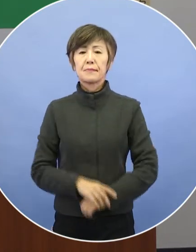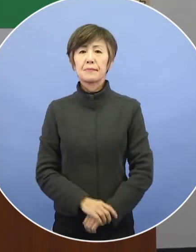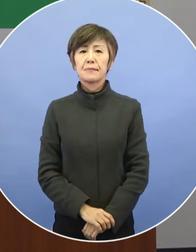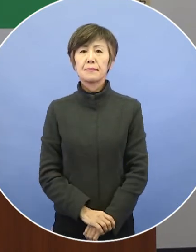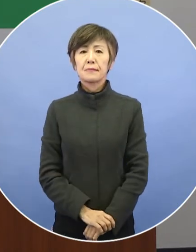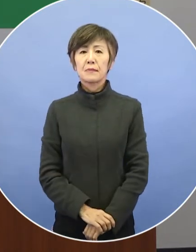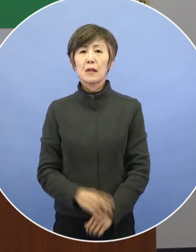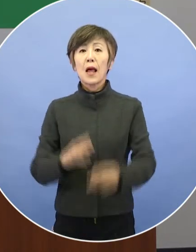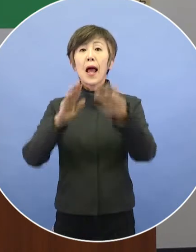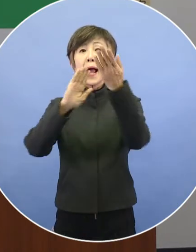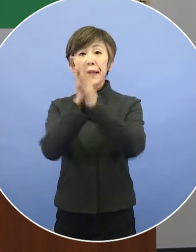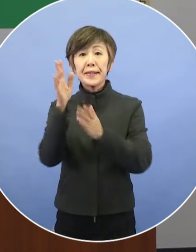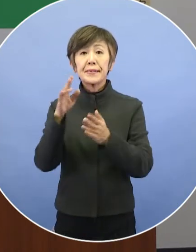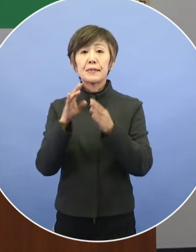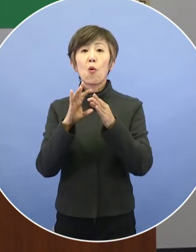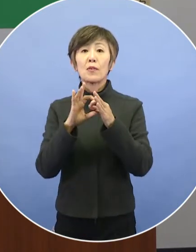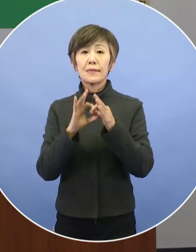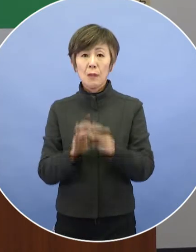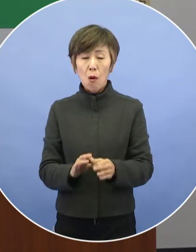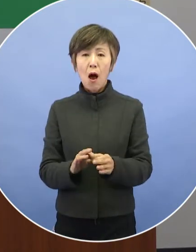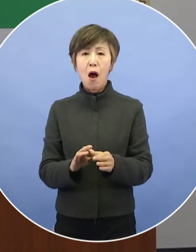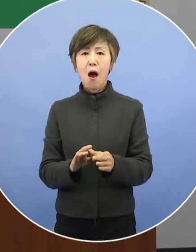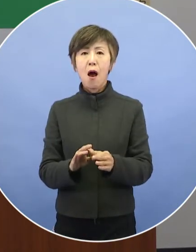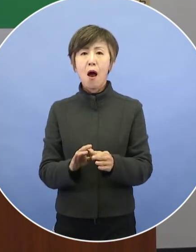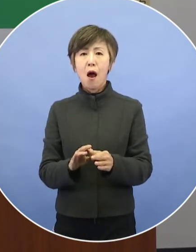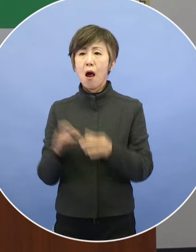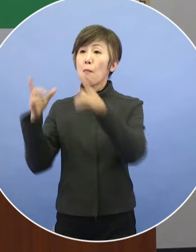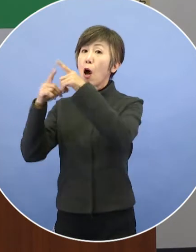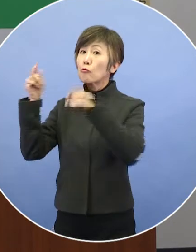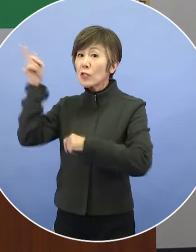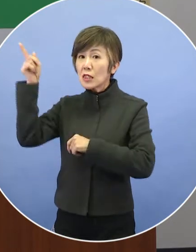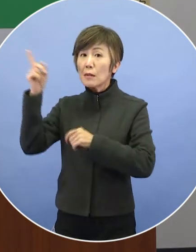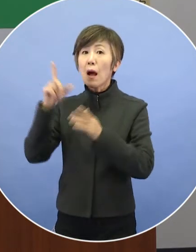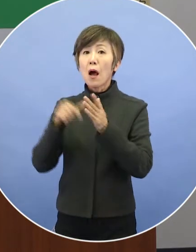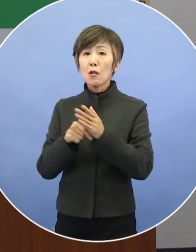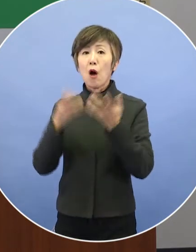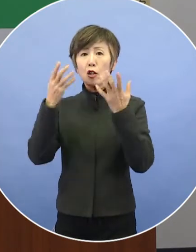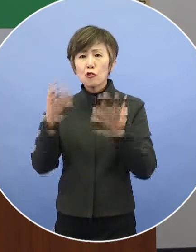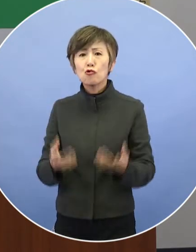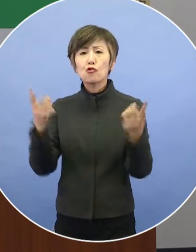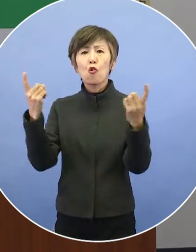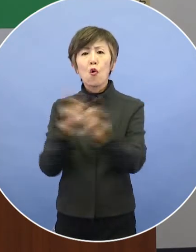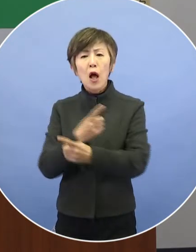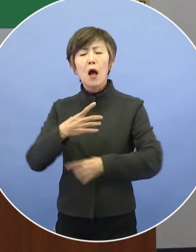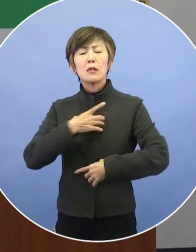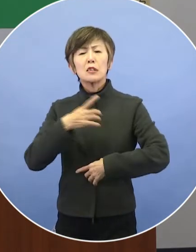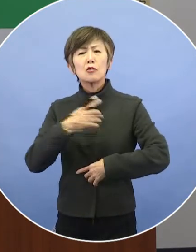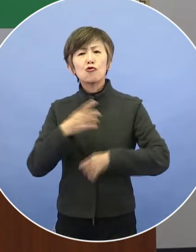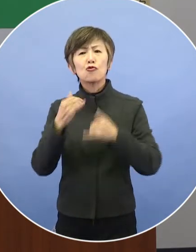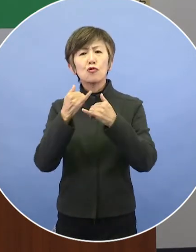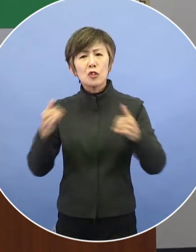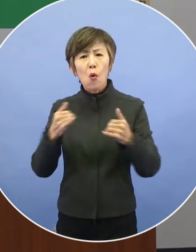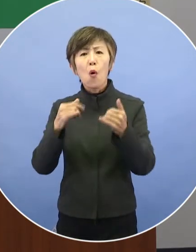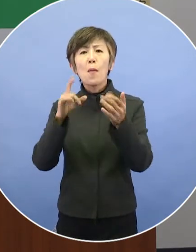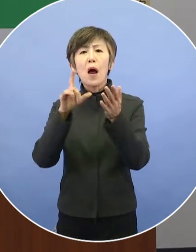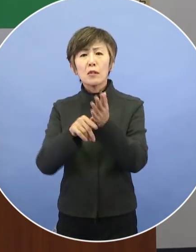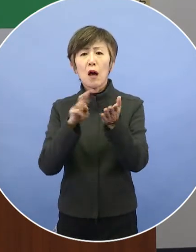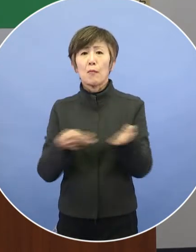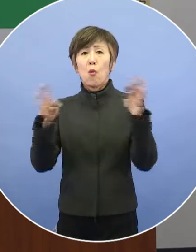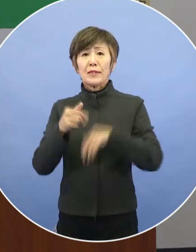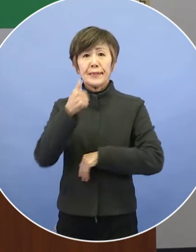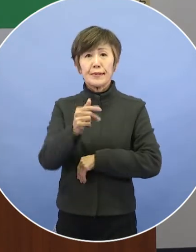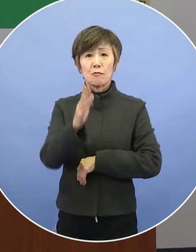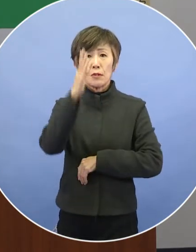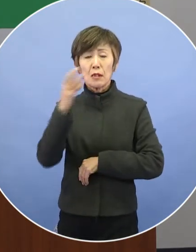そういうことで福井県におきましては大きくいくと国はですね重症化リスクの多い方については病院に